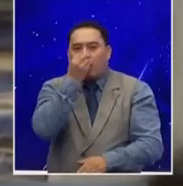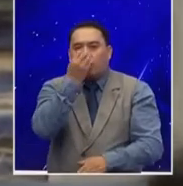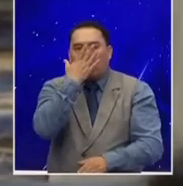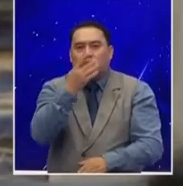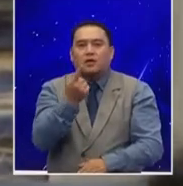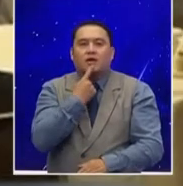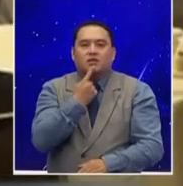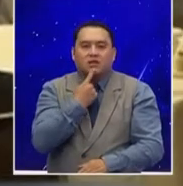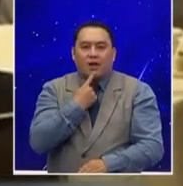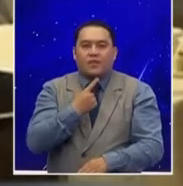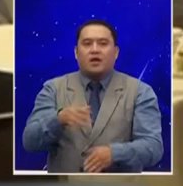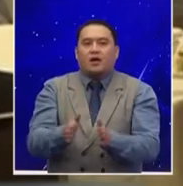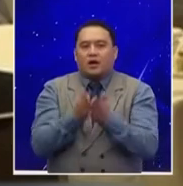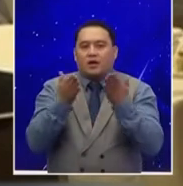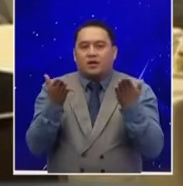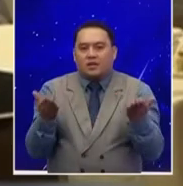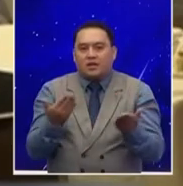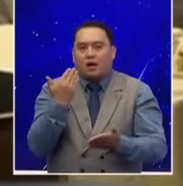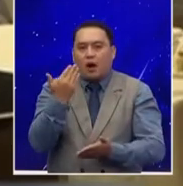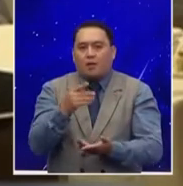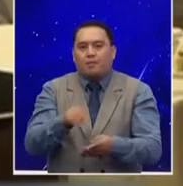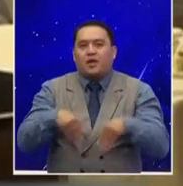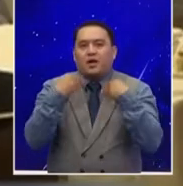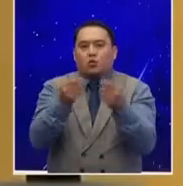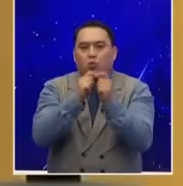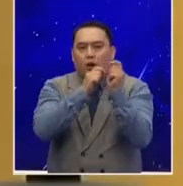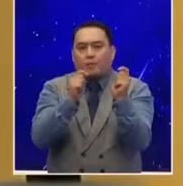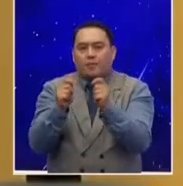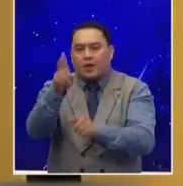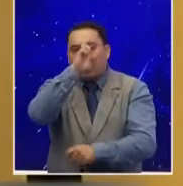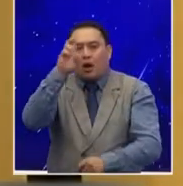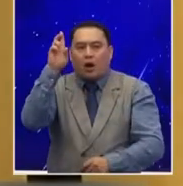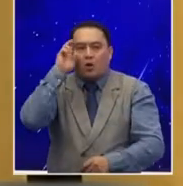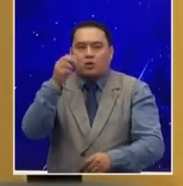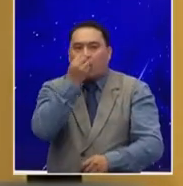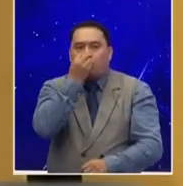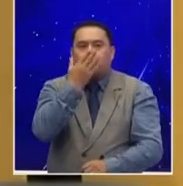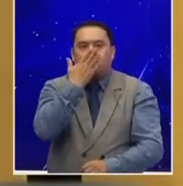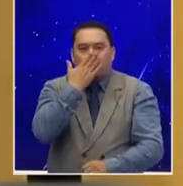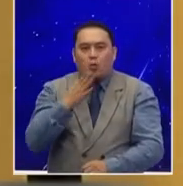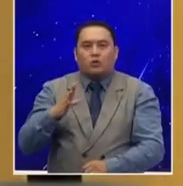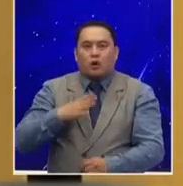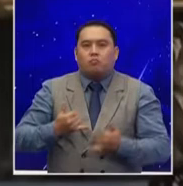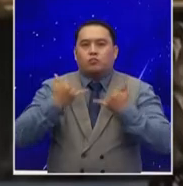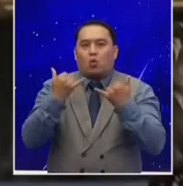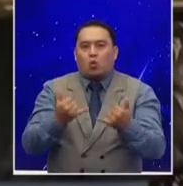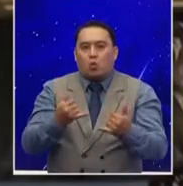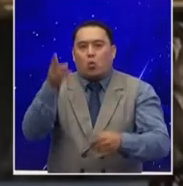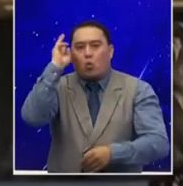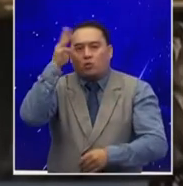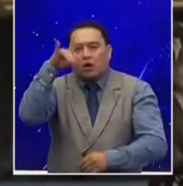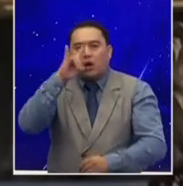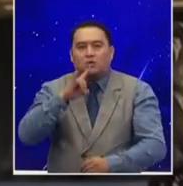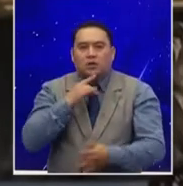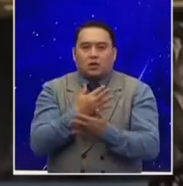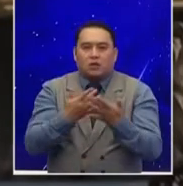языке. Книги произведения Абая Кунанбайулы передадут библиотекам и учебным заведениям Японии, а также почетным консульствам Казахстана